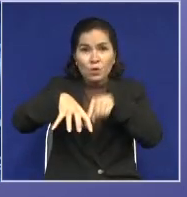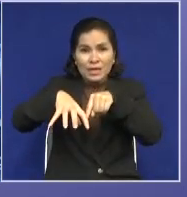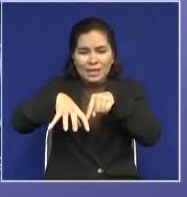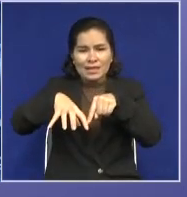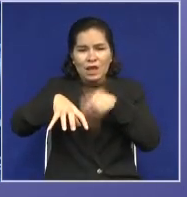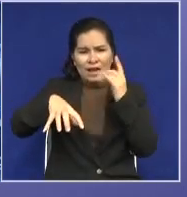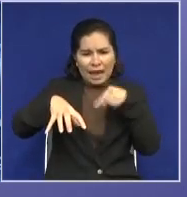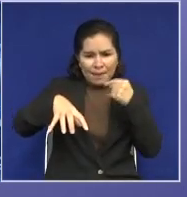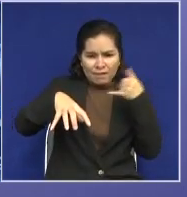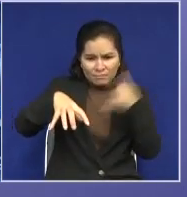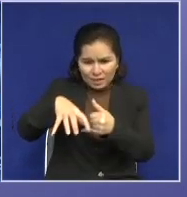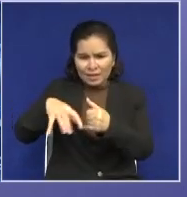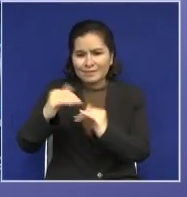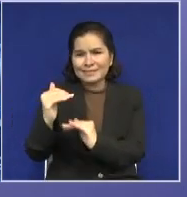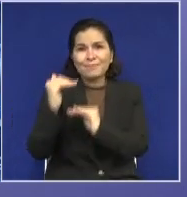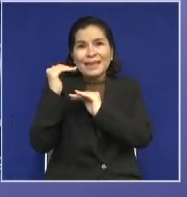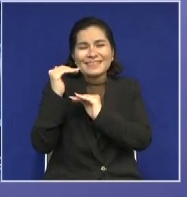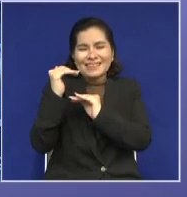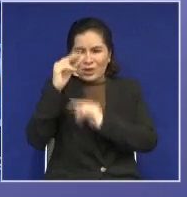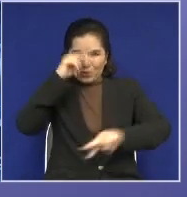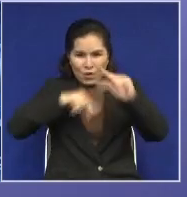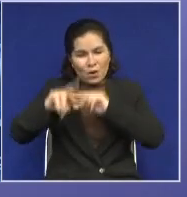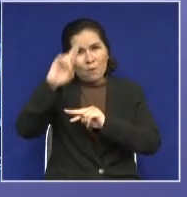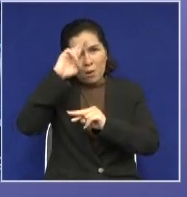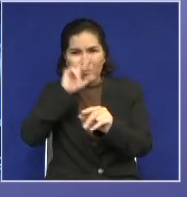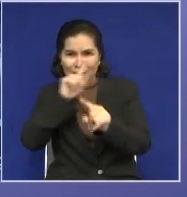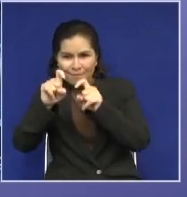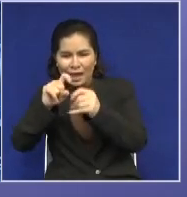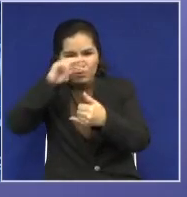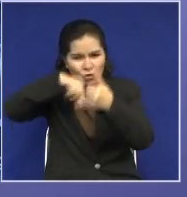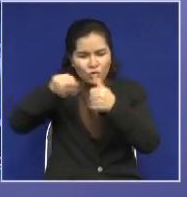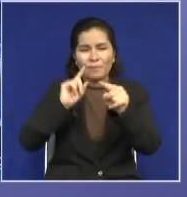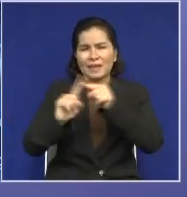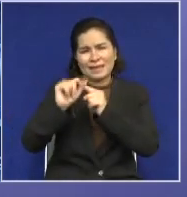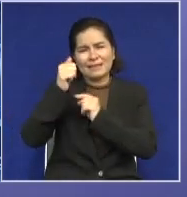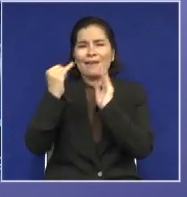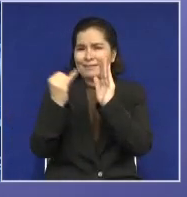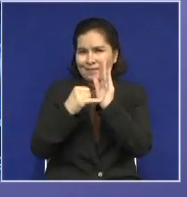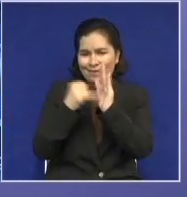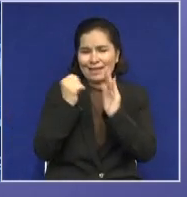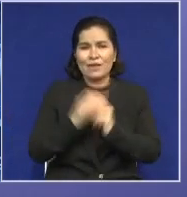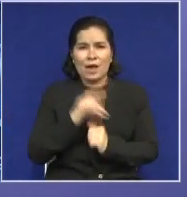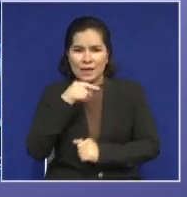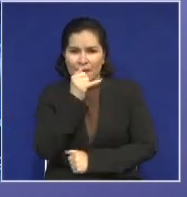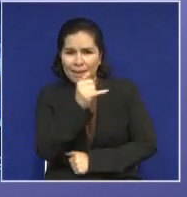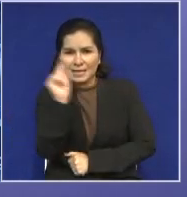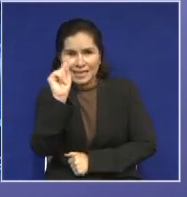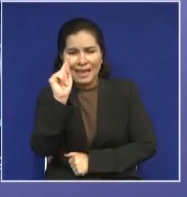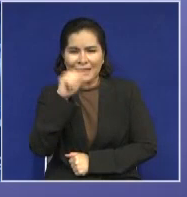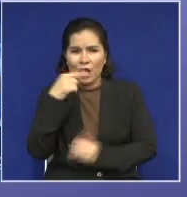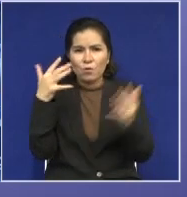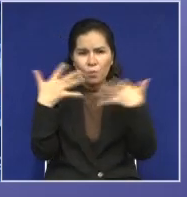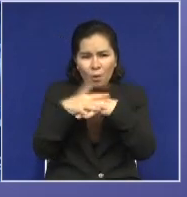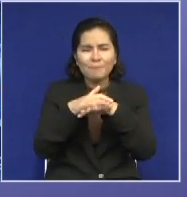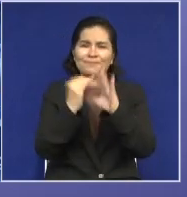ค่ะก็จะทำให้เราสามารถสำรวจโรคได้ง่ายขึ้นจำกัดขอบเขตของคนที่เราจะต้องสอบสวนโรคจริงๆได้ง่ายขึ้นค่ะ